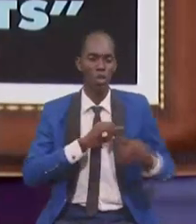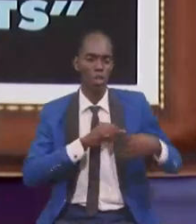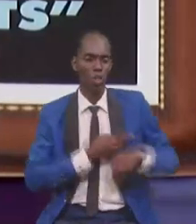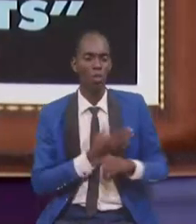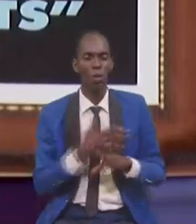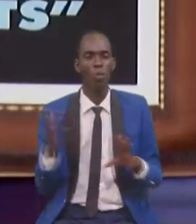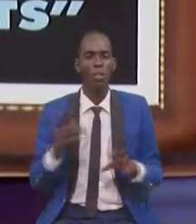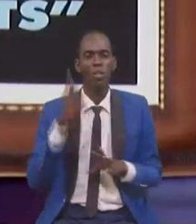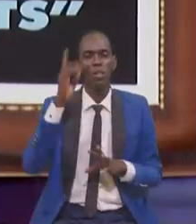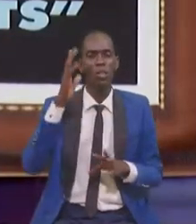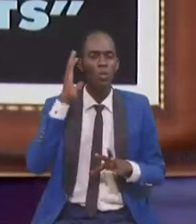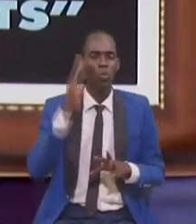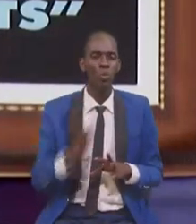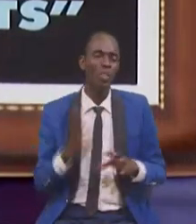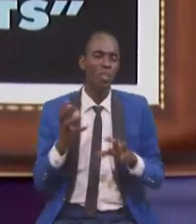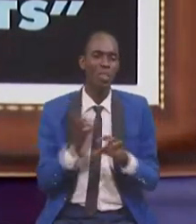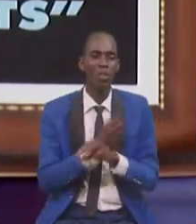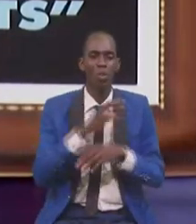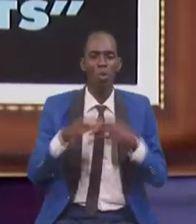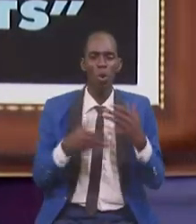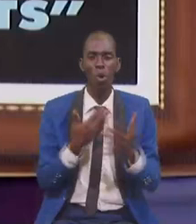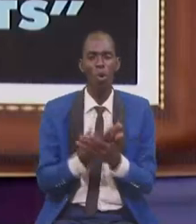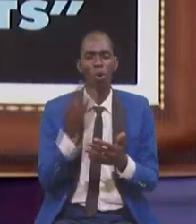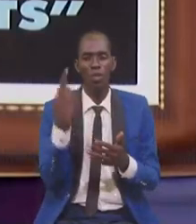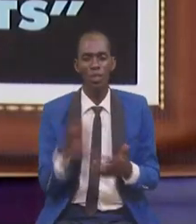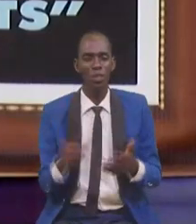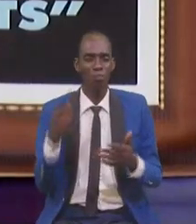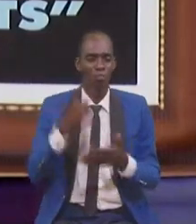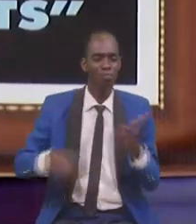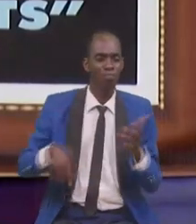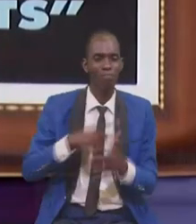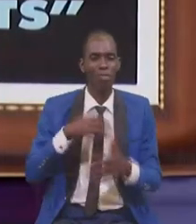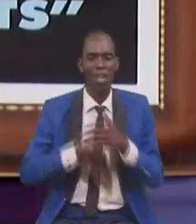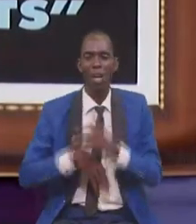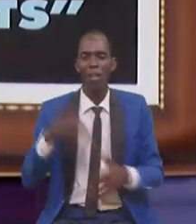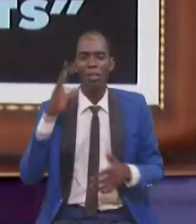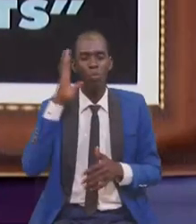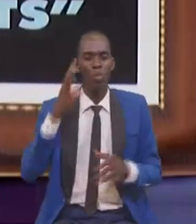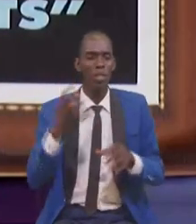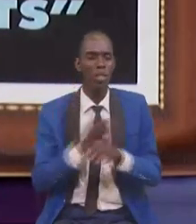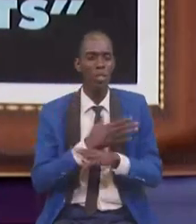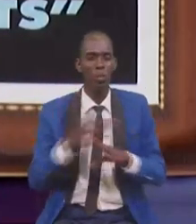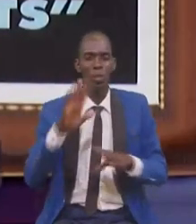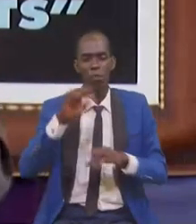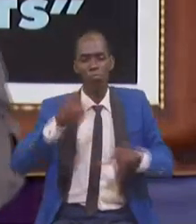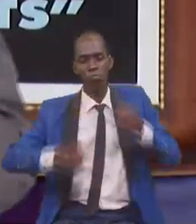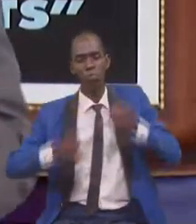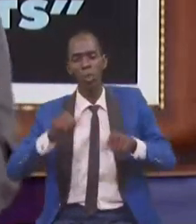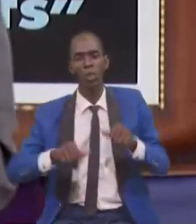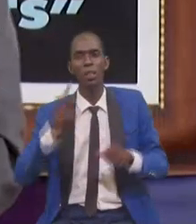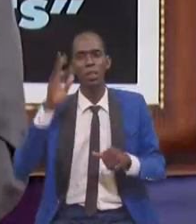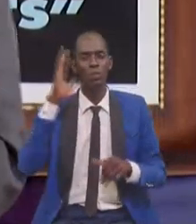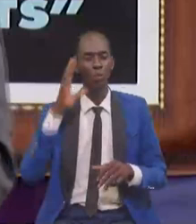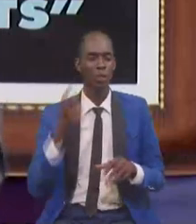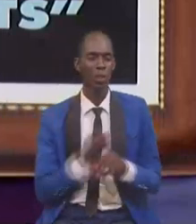culpabilité. Il va ôter toute la condamnation. Il va ôter tout ton doute. Tu seras